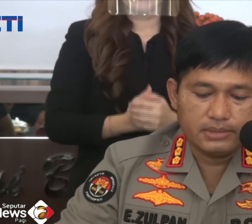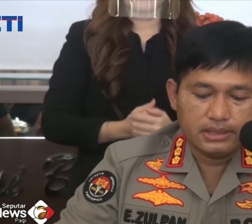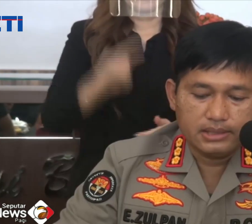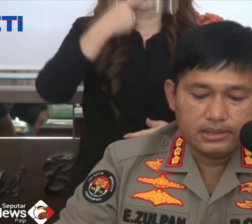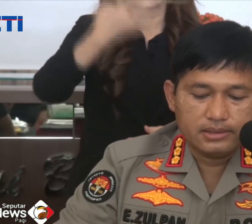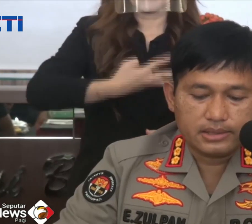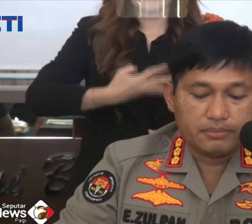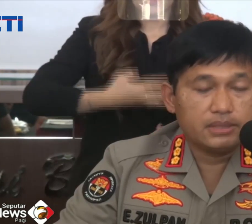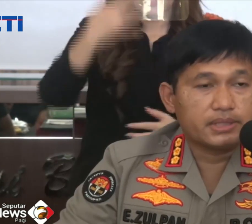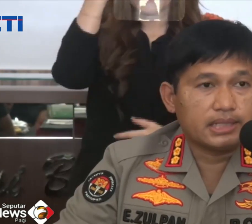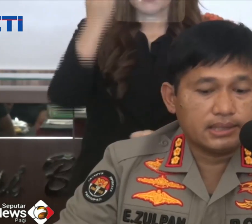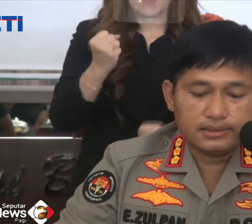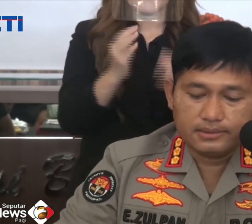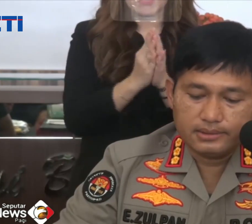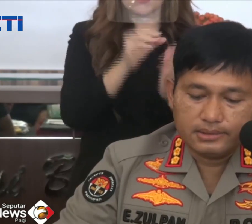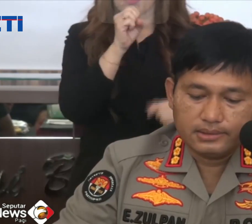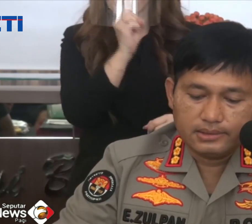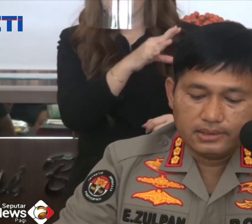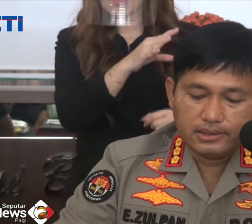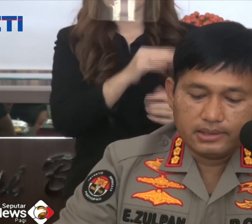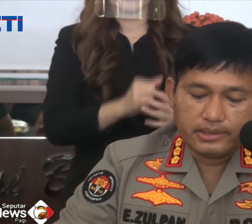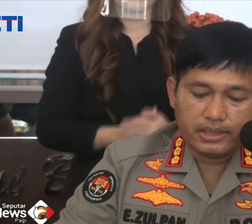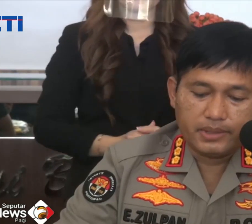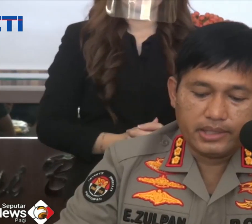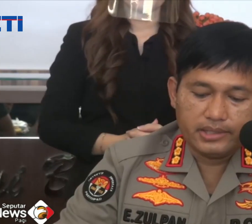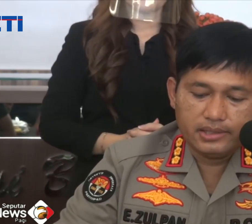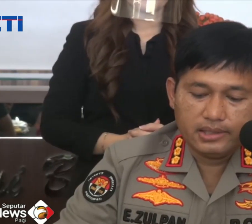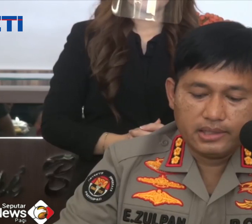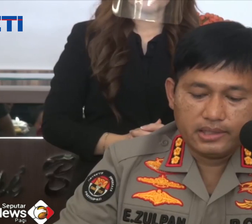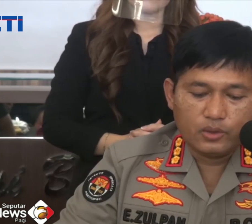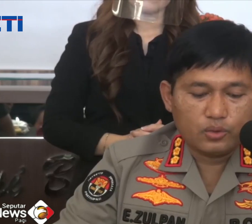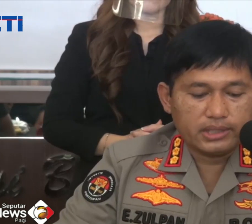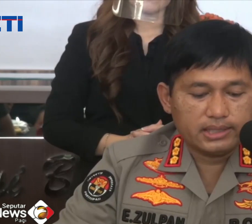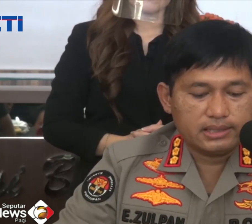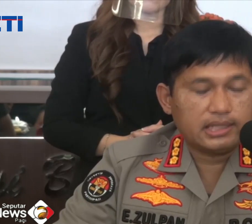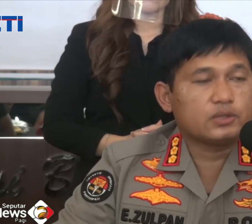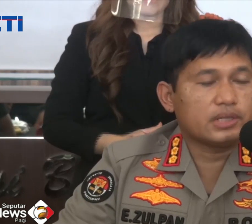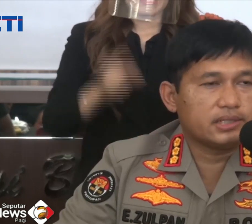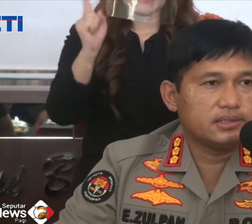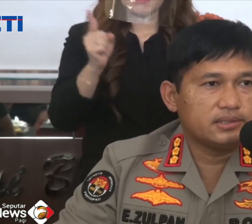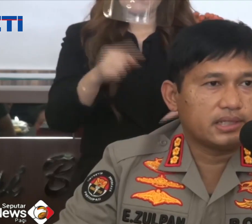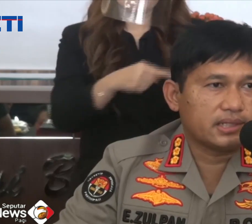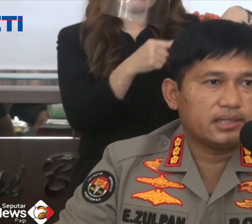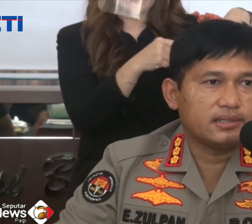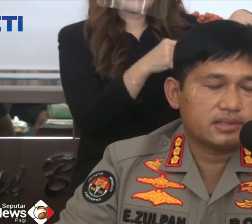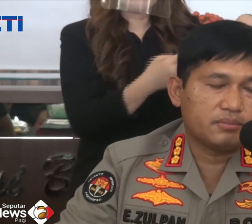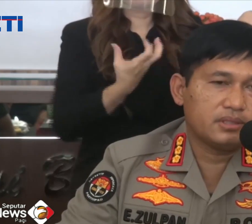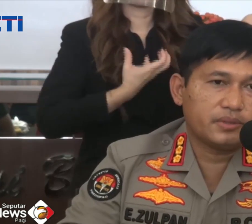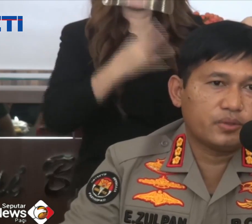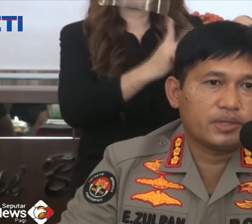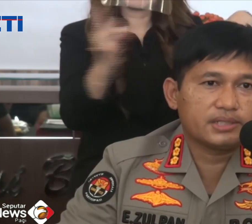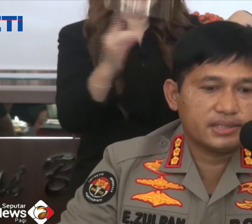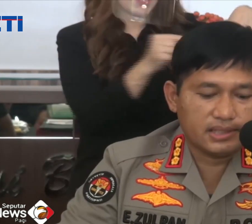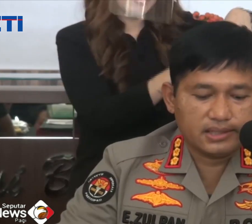hitam sambil berkata, daripada ini dengkul kena atau kaki yang kena,